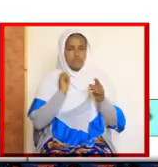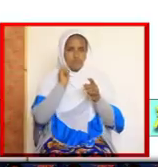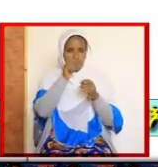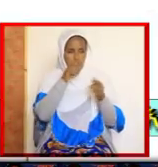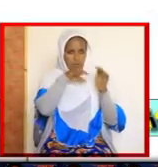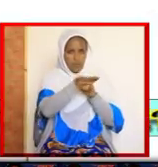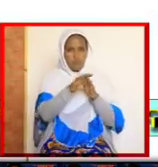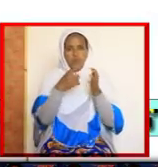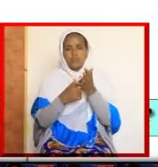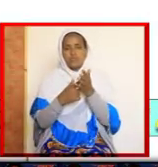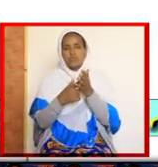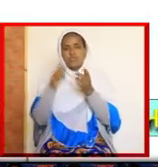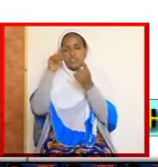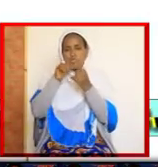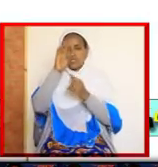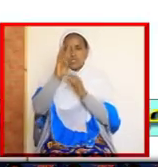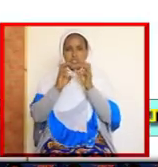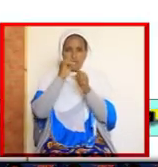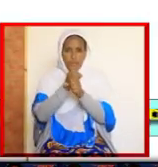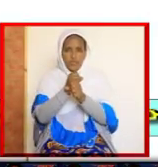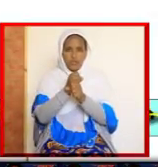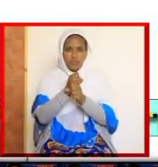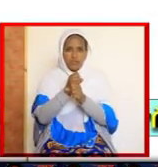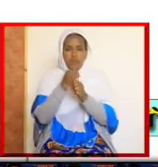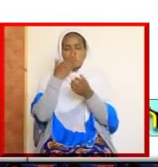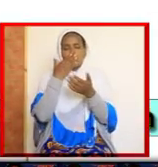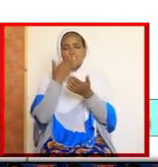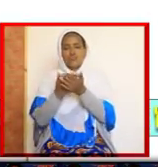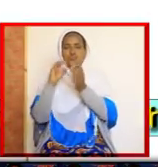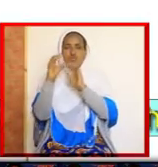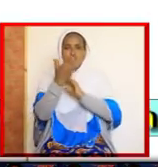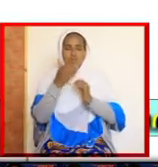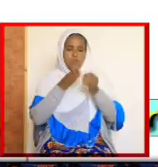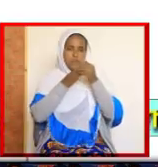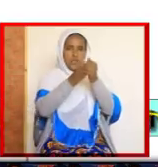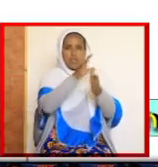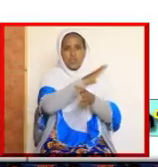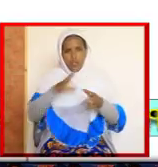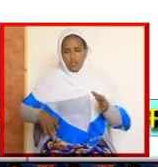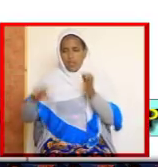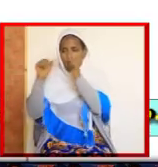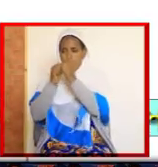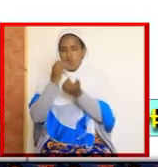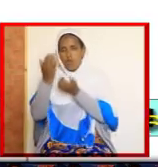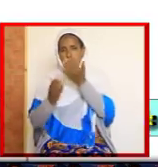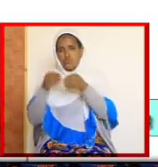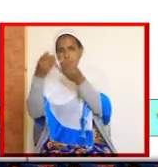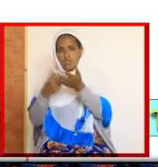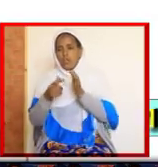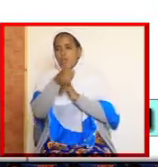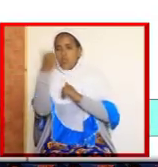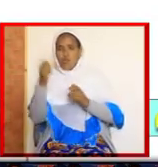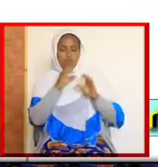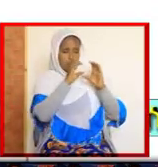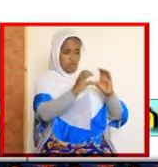ለመማር ከሀቡ ጀምሮ እስከ 6 አመት ጥሩ የሆነ መርጌታ ይወጣዋል። አብሮ ለማገልገል ይችላል ማለት ነው።